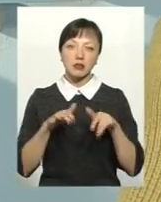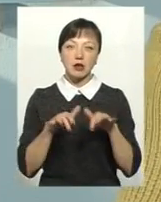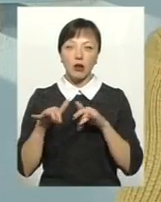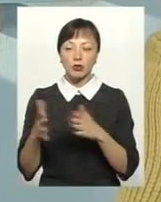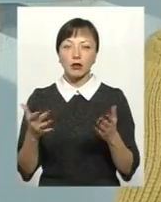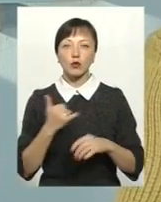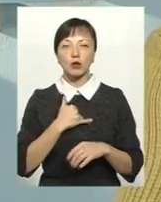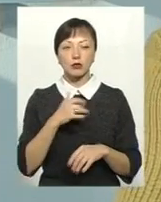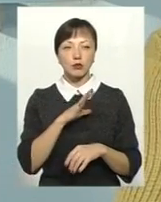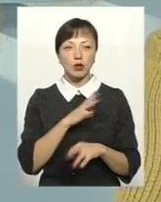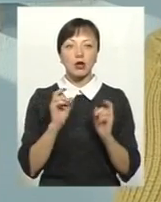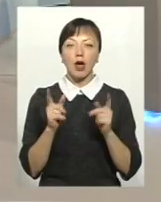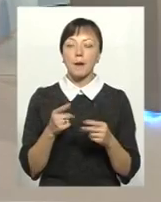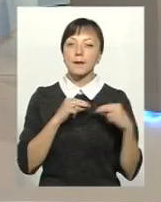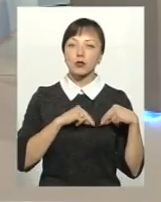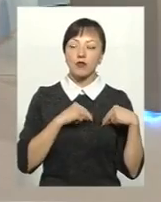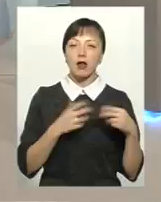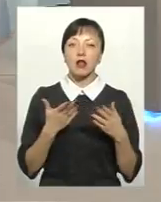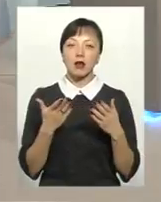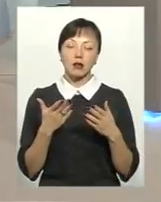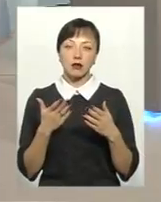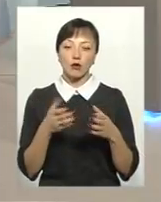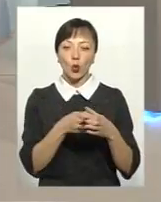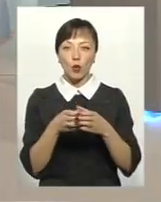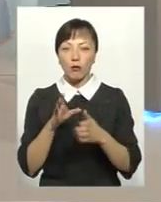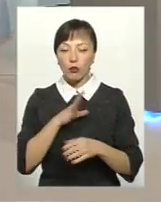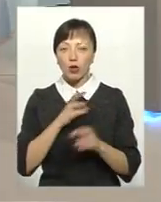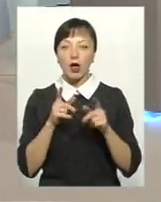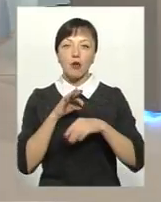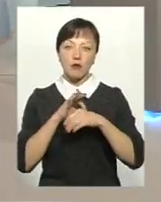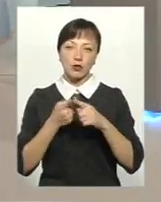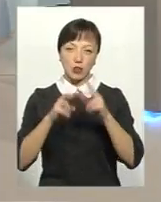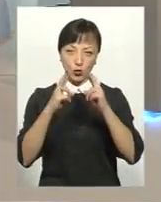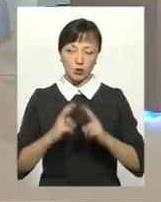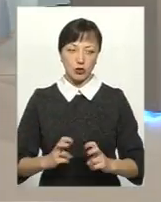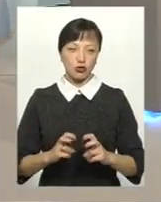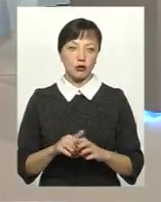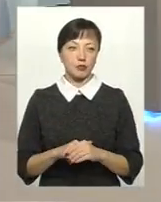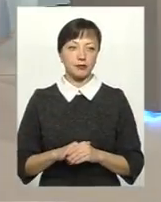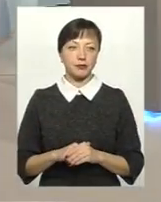які у нас були, як ми працювали, які проходили групи і як проводилось це дослідження.